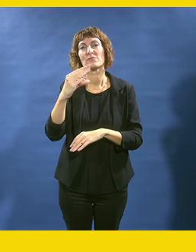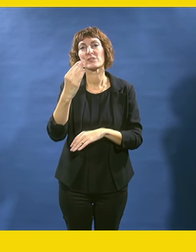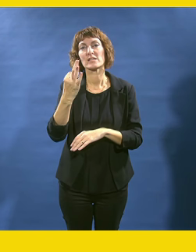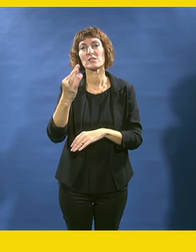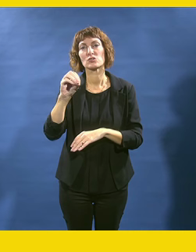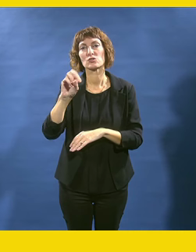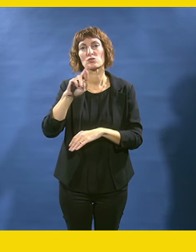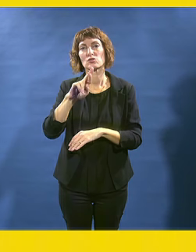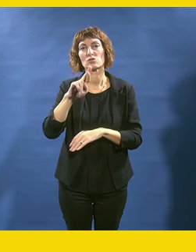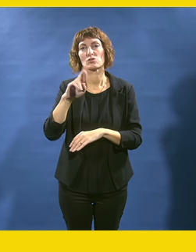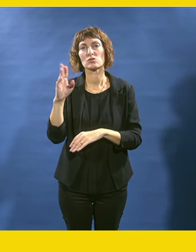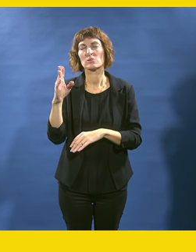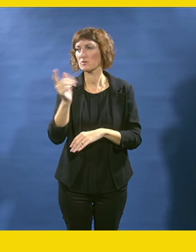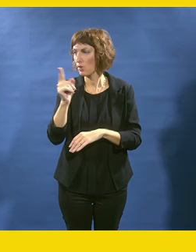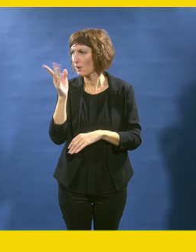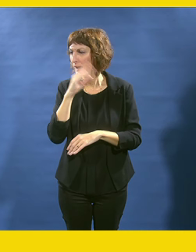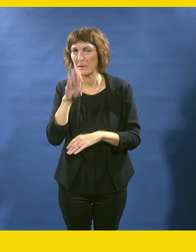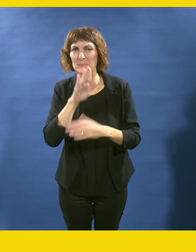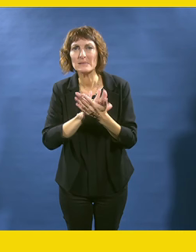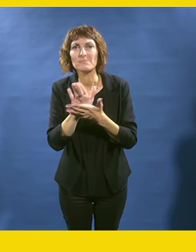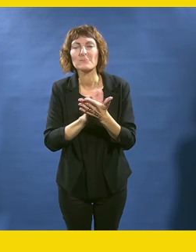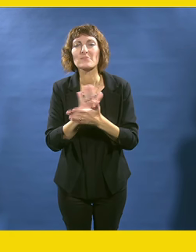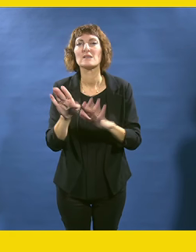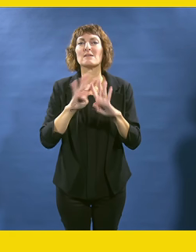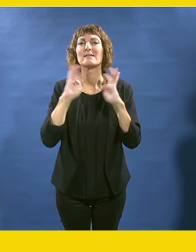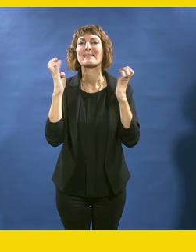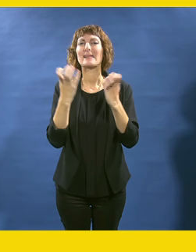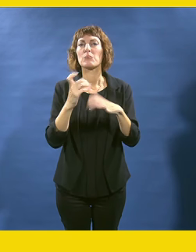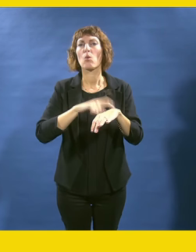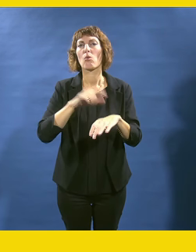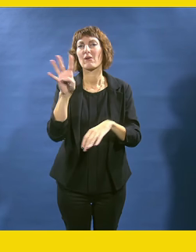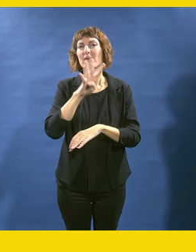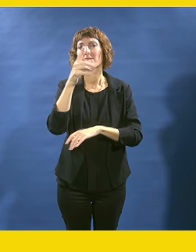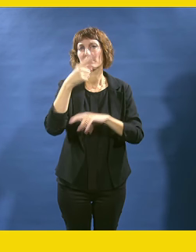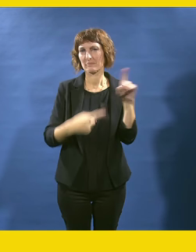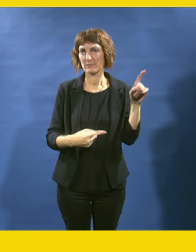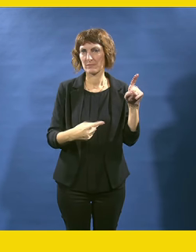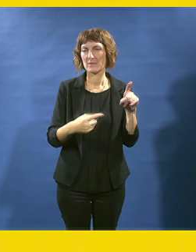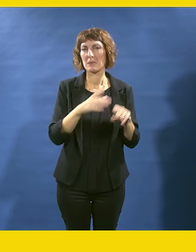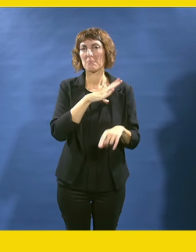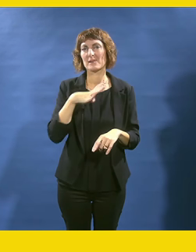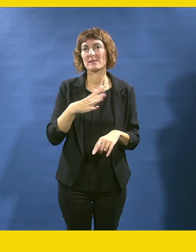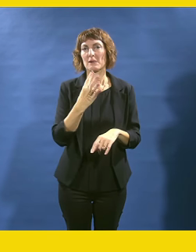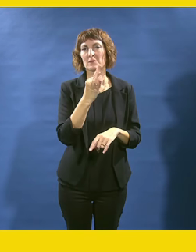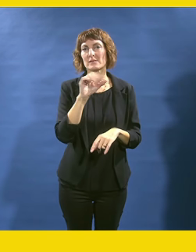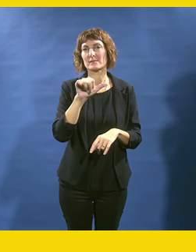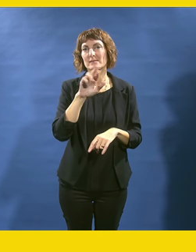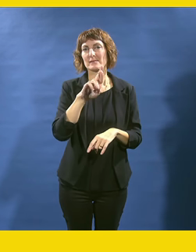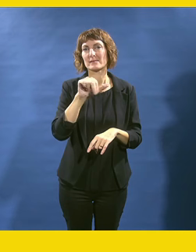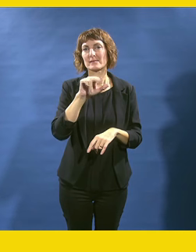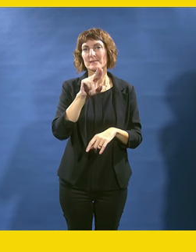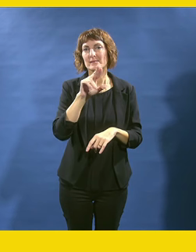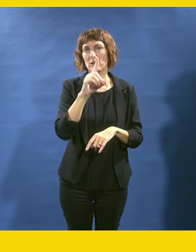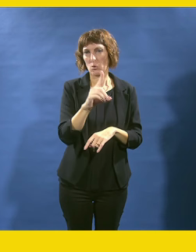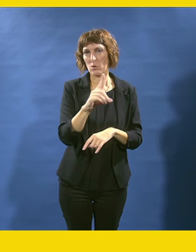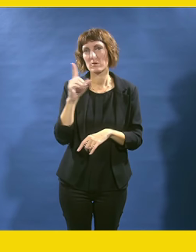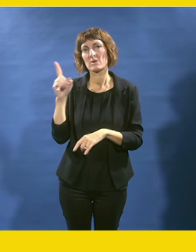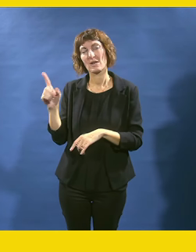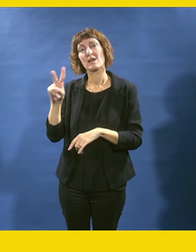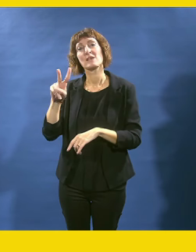joindre à la... Non, pour cet après-midi, pardon. La table ronde de 16h30 de Christelle Tarot voilà, Victoire Toyon s'y